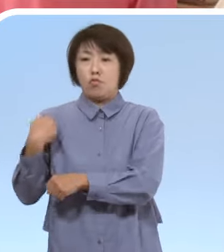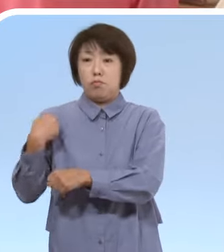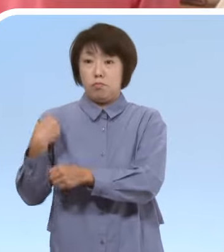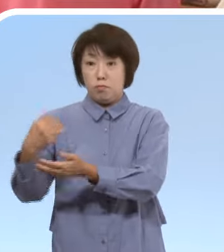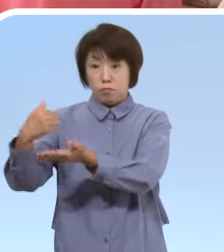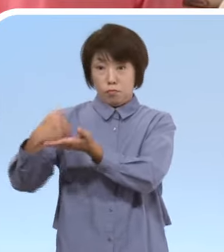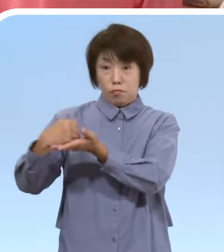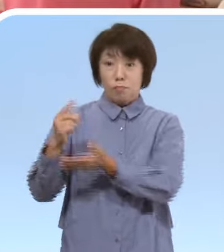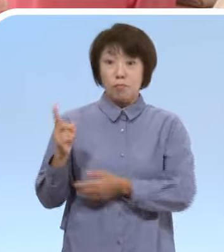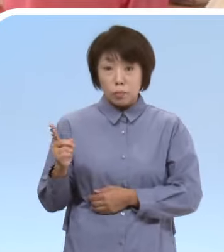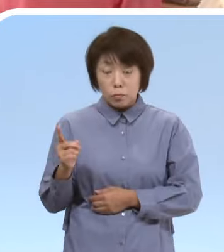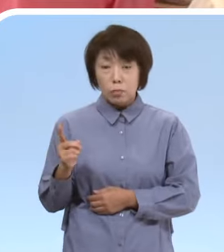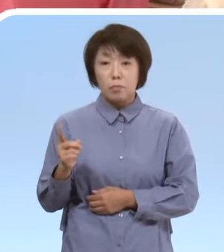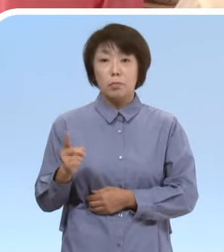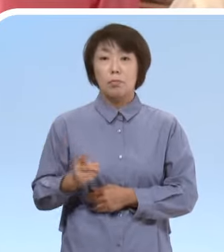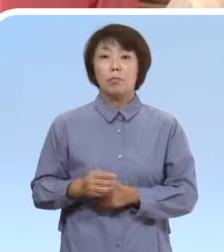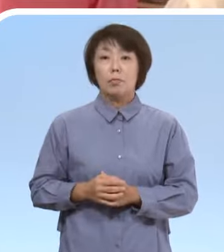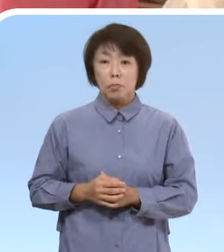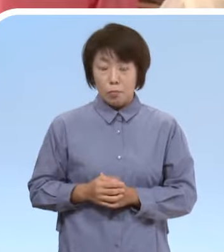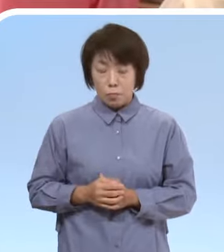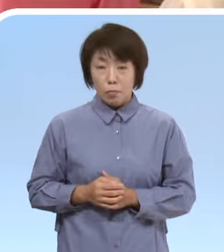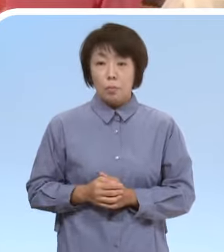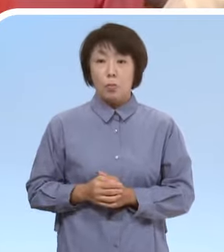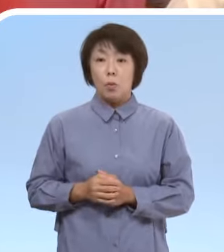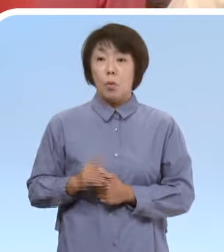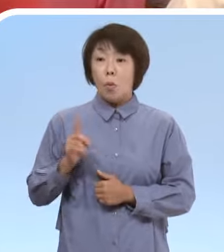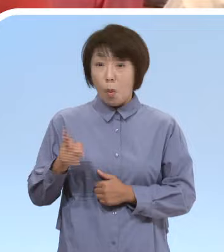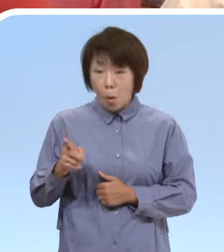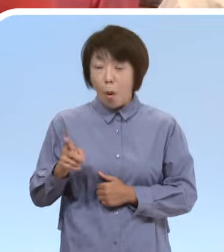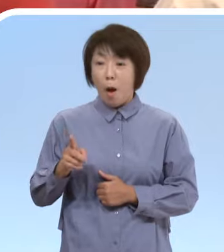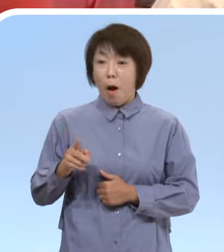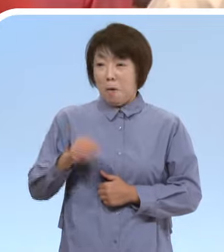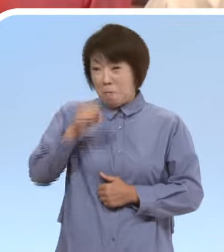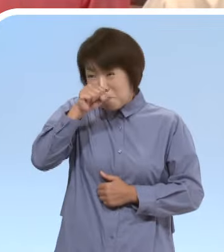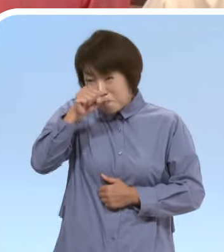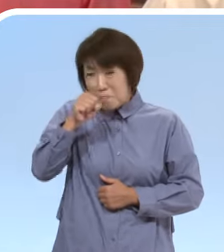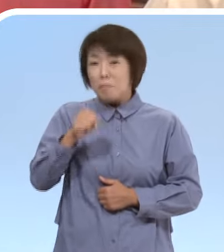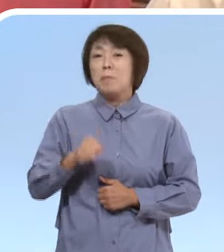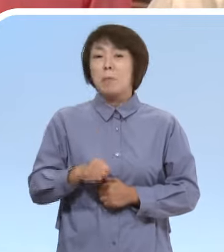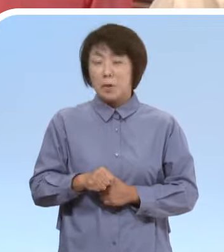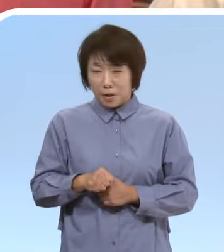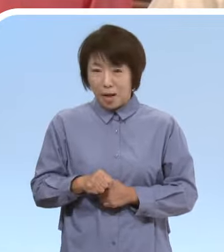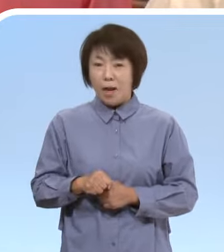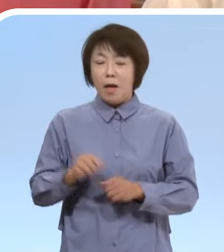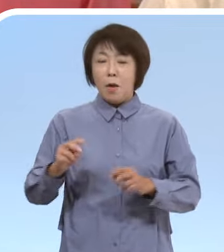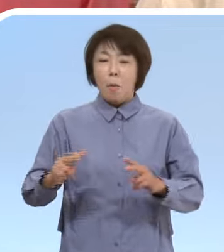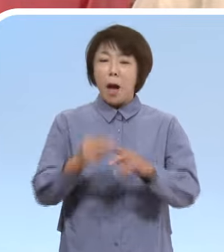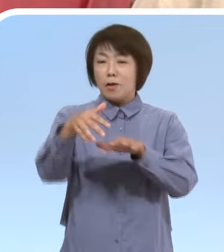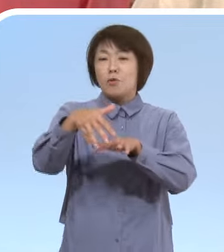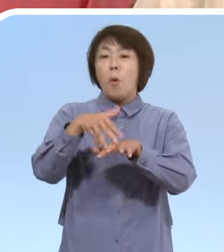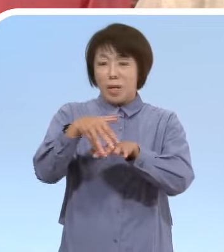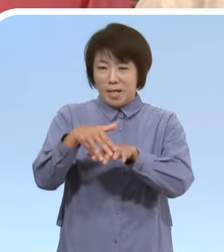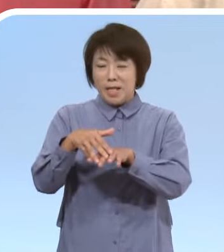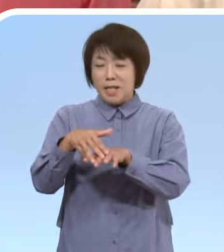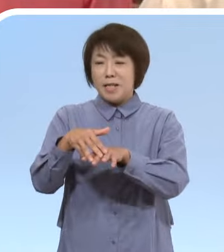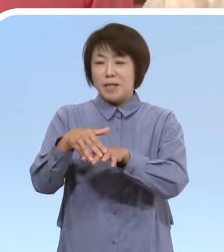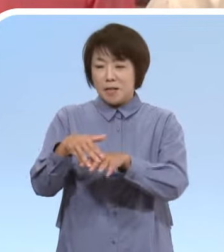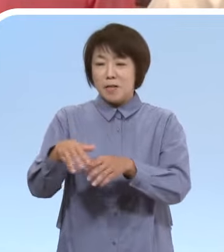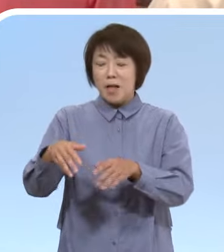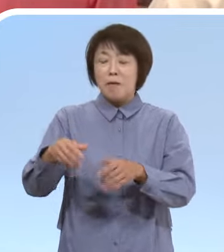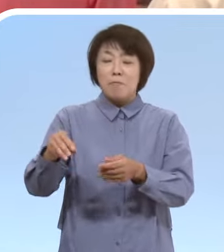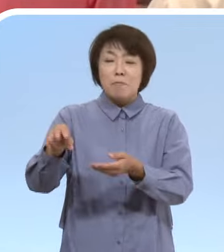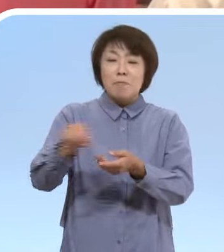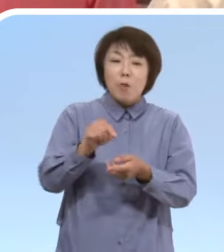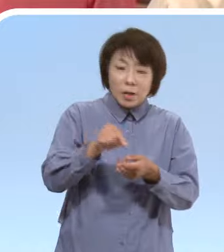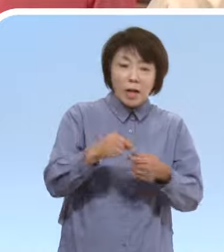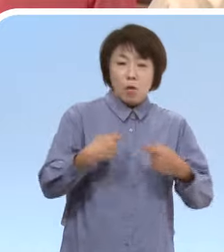だっていうことが分かる。 生地を作ってくれる。 生地を作ってくれたんですよ、はい、それで面白いってなって播州織、はい、で生地を作